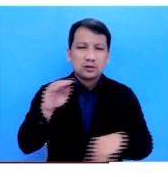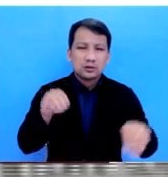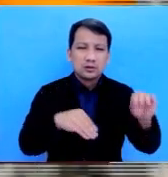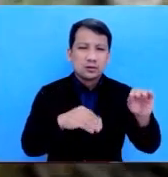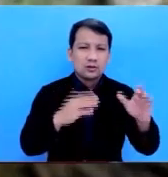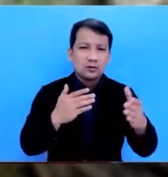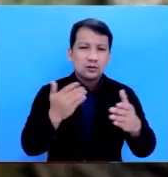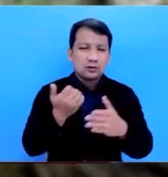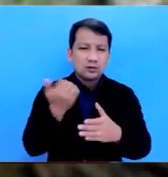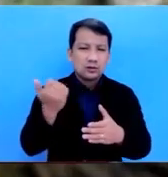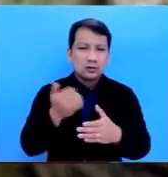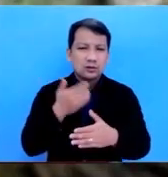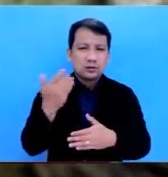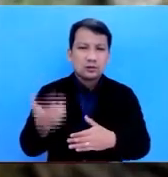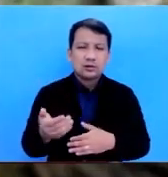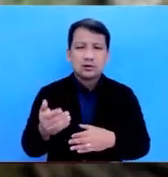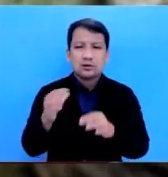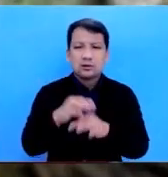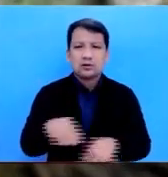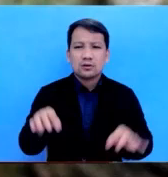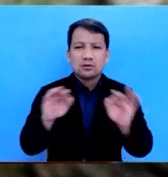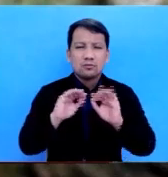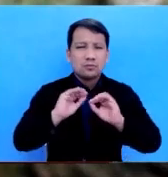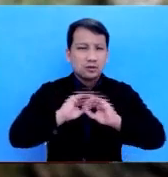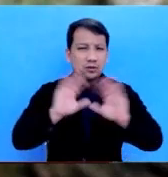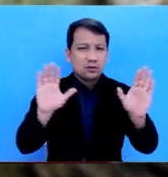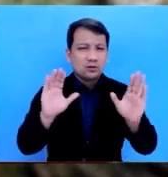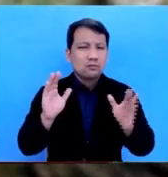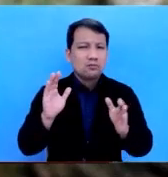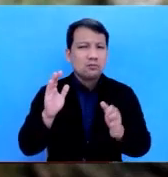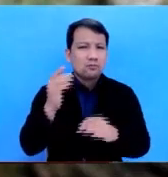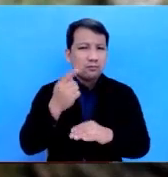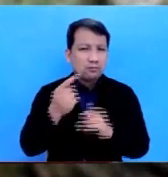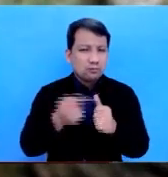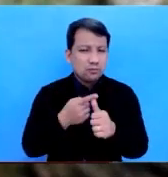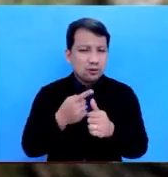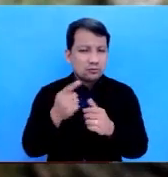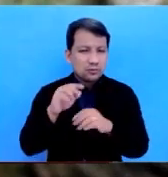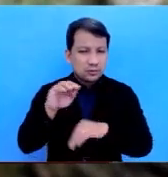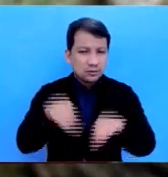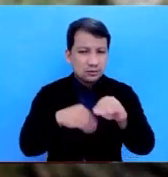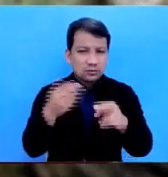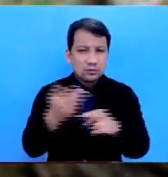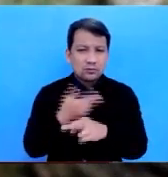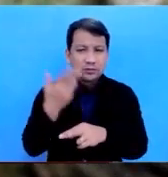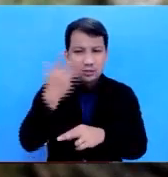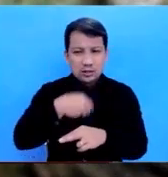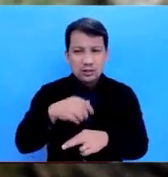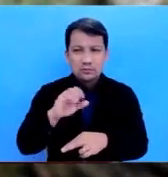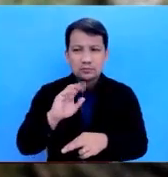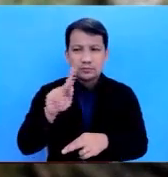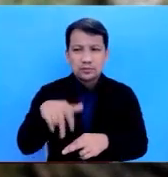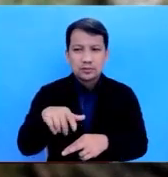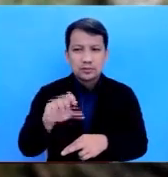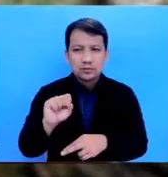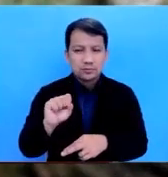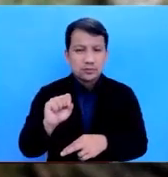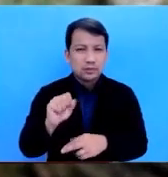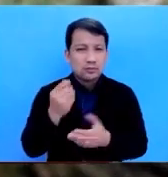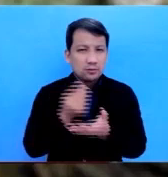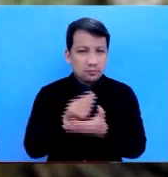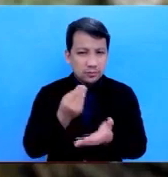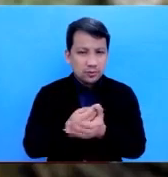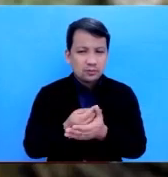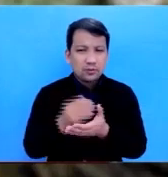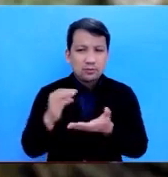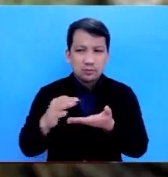day. Basta po ang malinaw, regular na pinapalitan at pinapaganda ng BSP ang mga perang papel at yung mga barya.